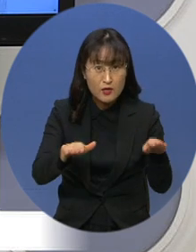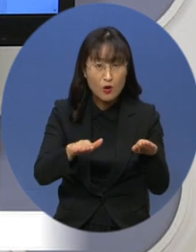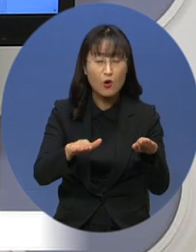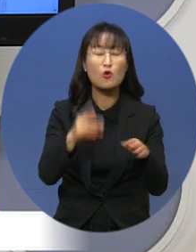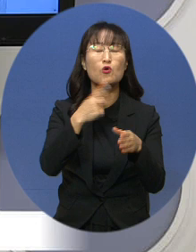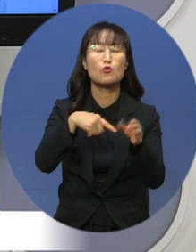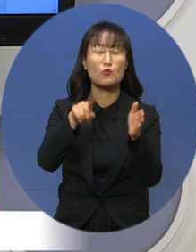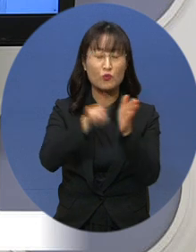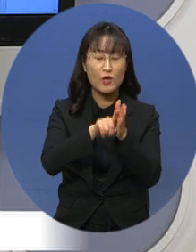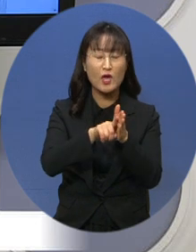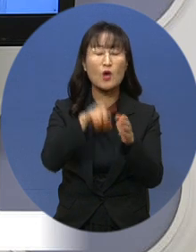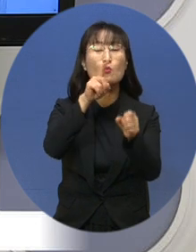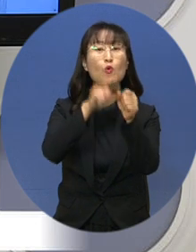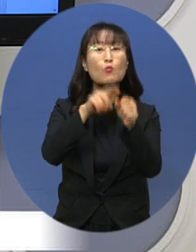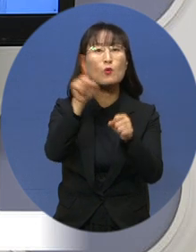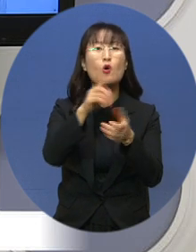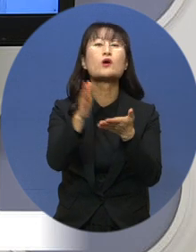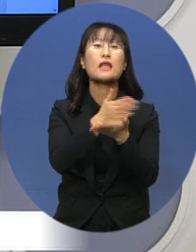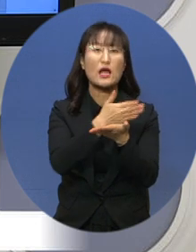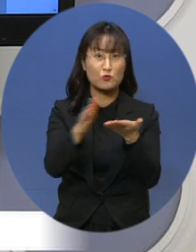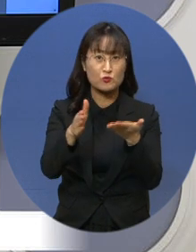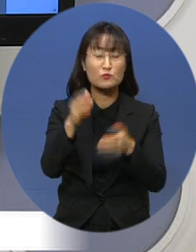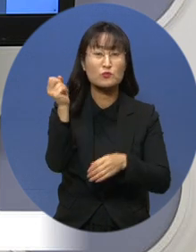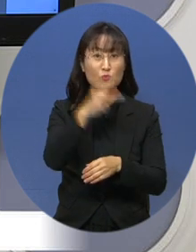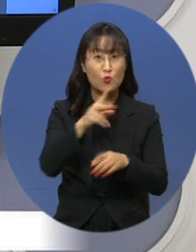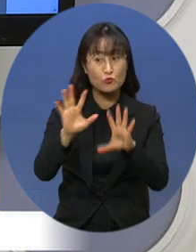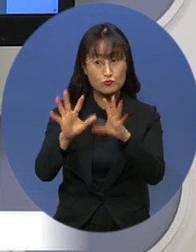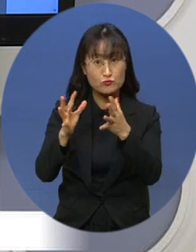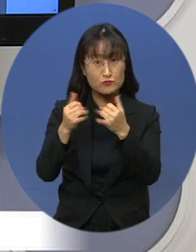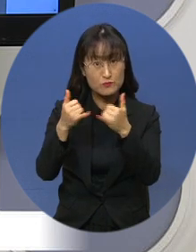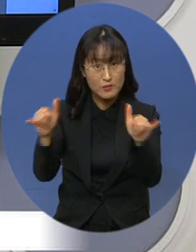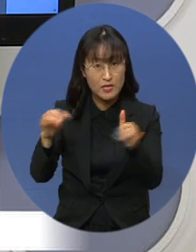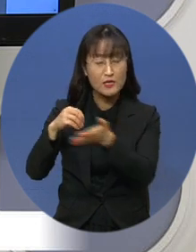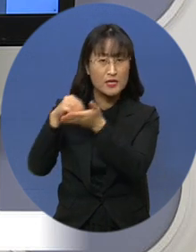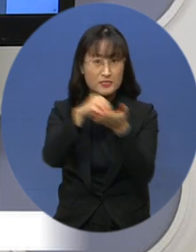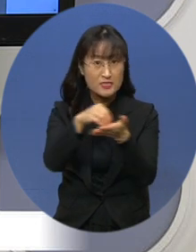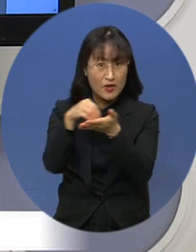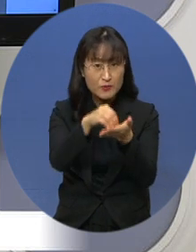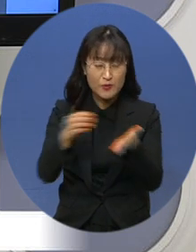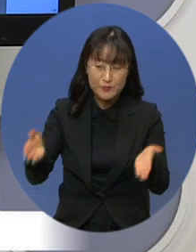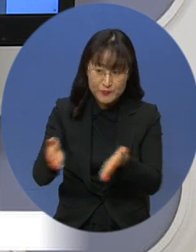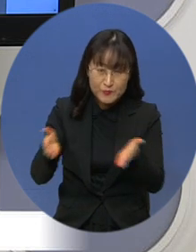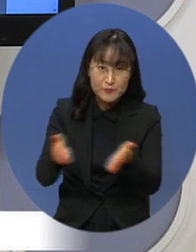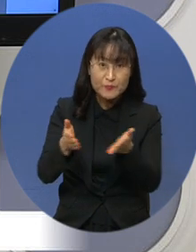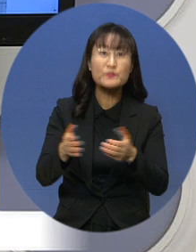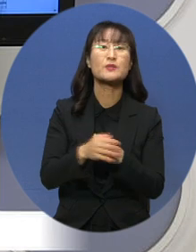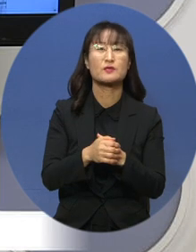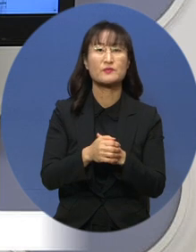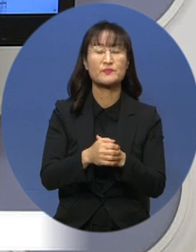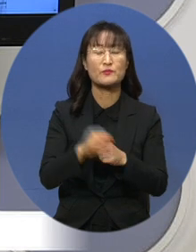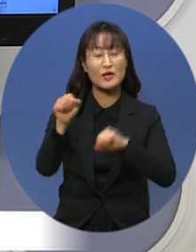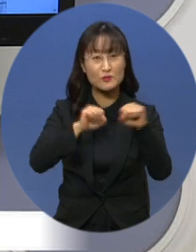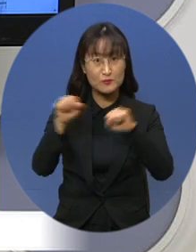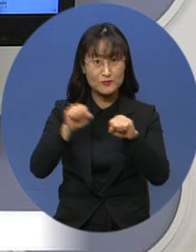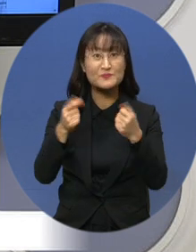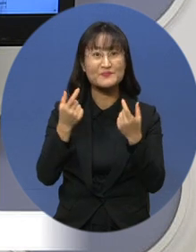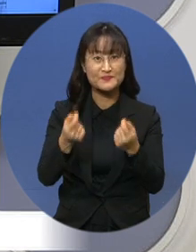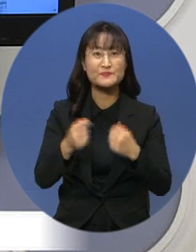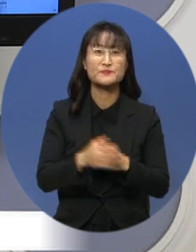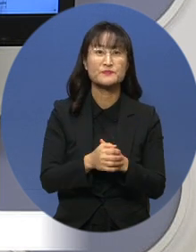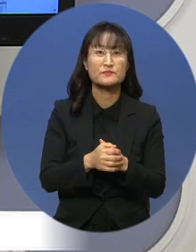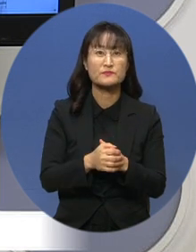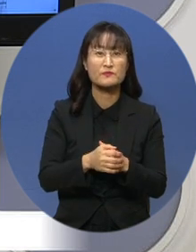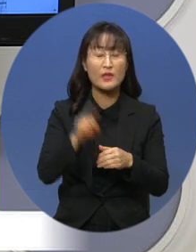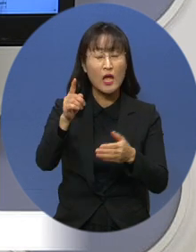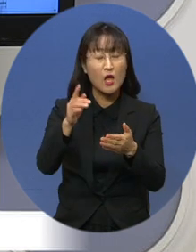제시하고 국민의 기부 참여를 촉구하는 두번째 연말 연시 캠페인입니다 이번 캠페인의 나눈